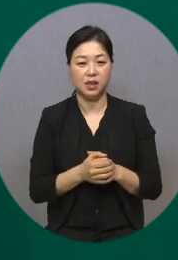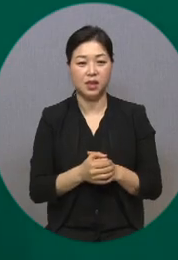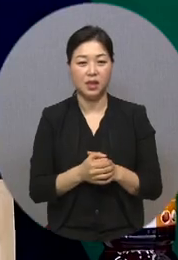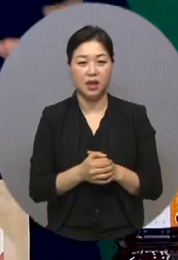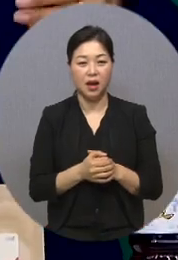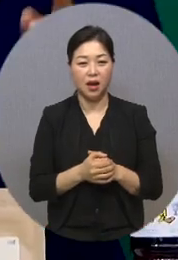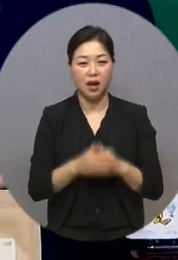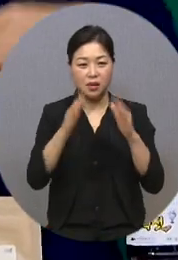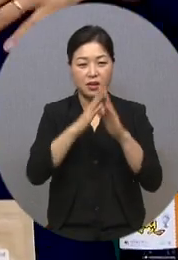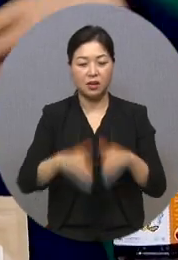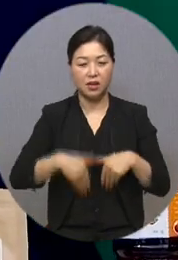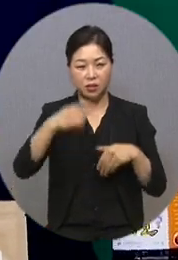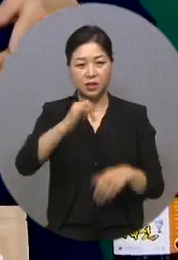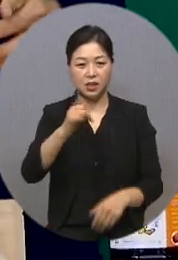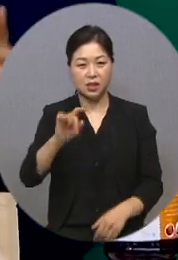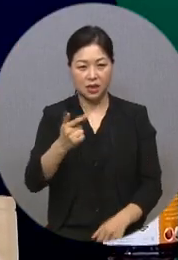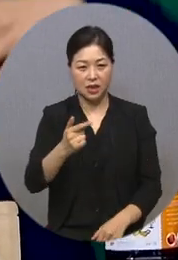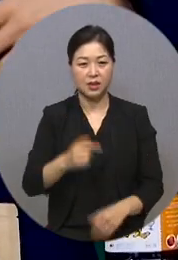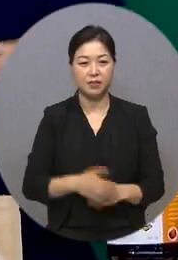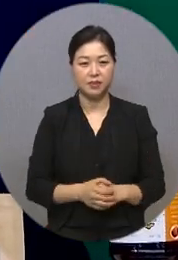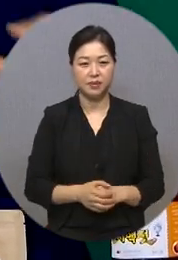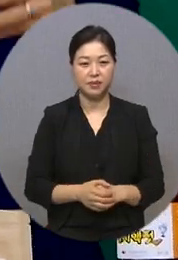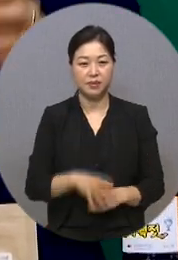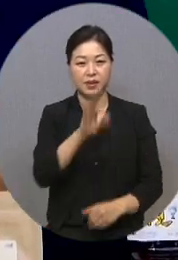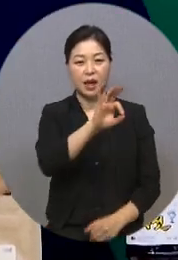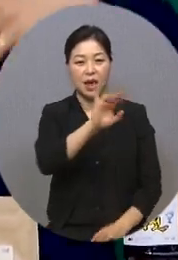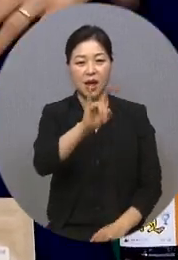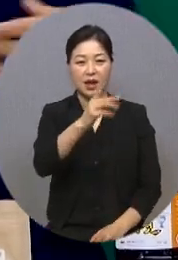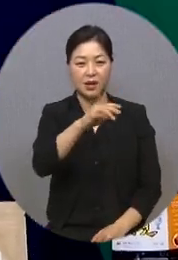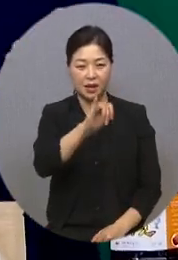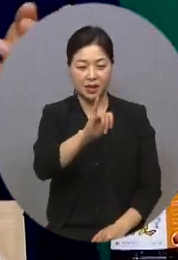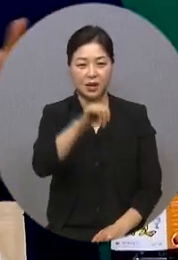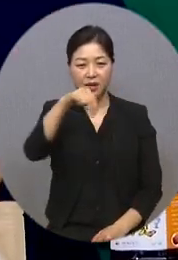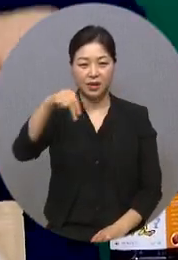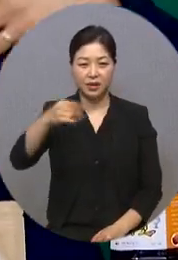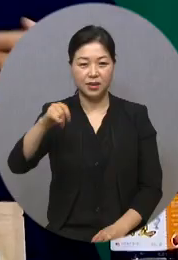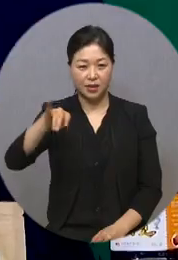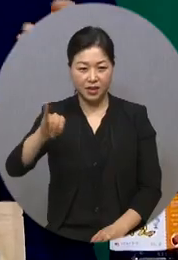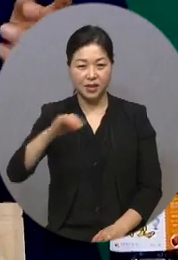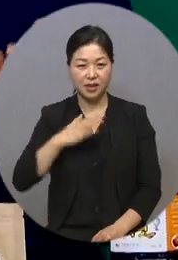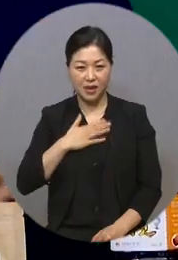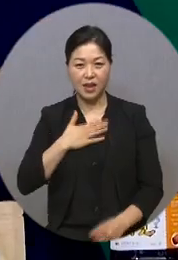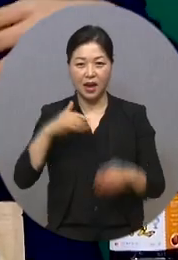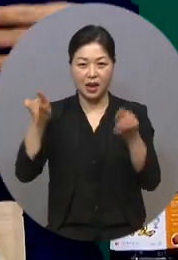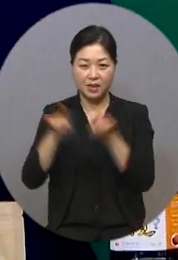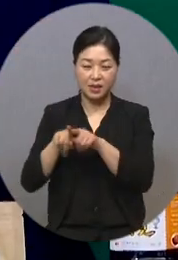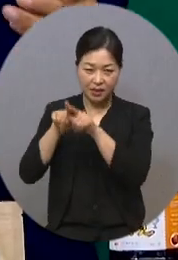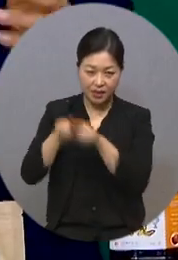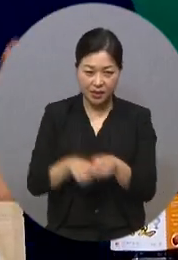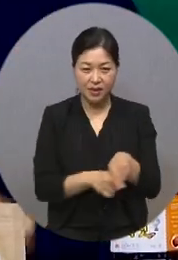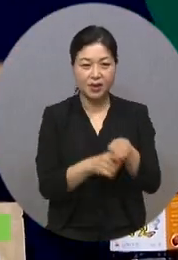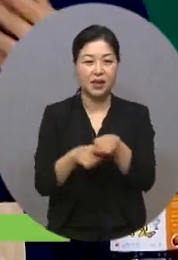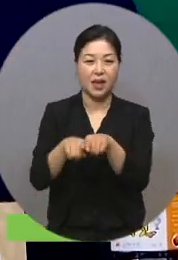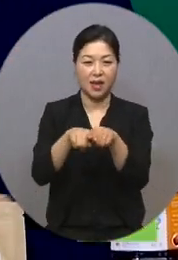왔습니다. 에리랑 스리스리랑 에리가 따라왔네.